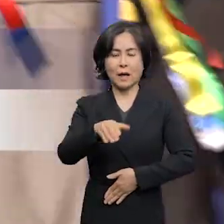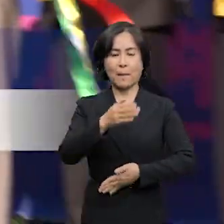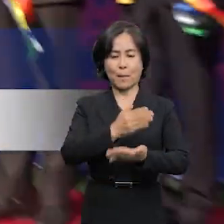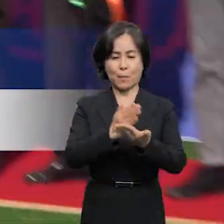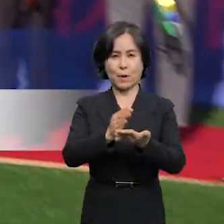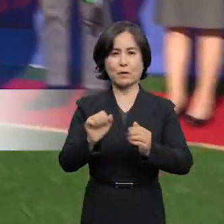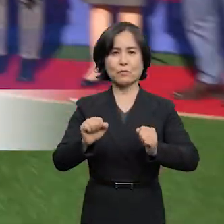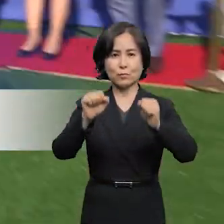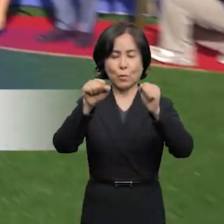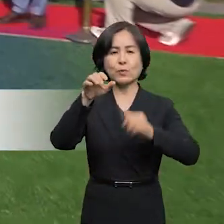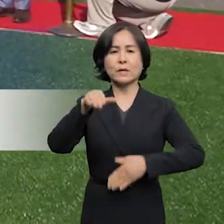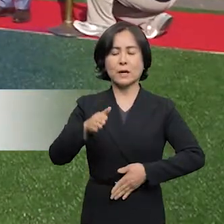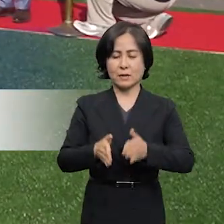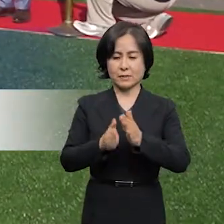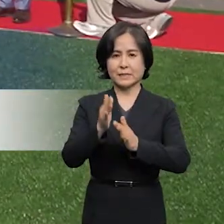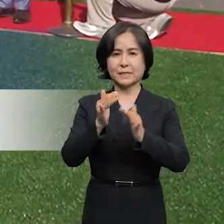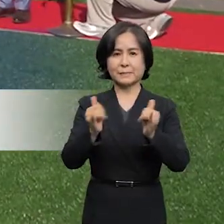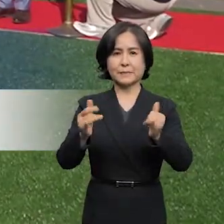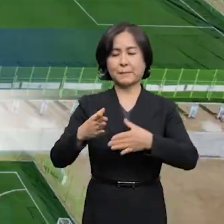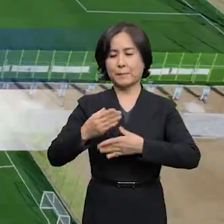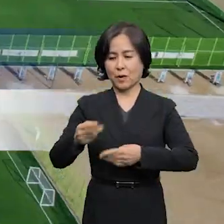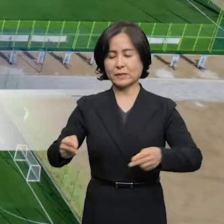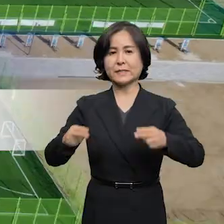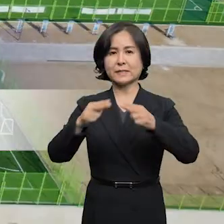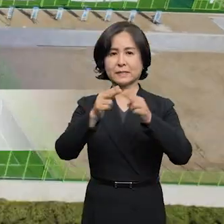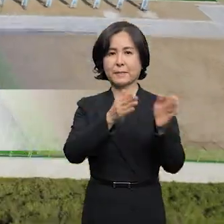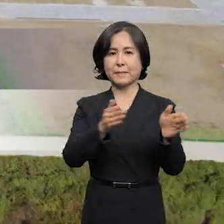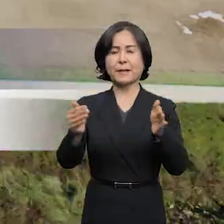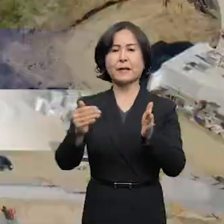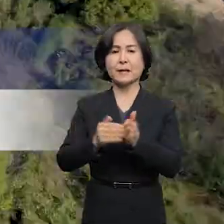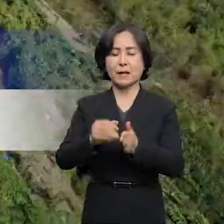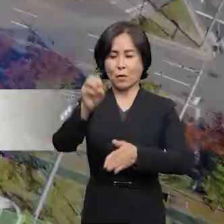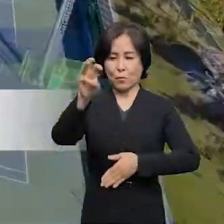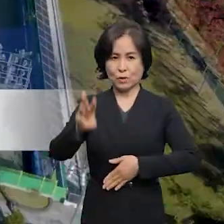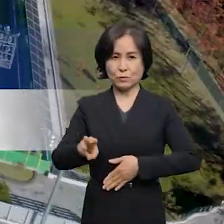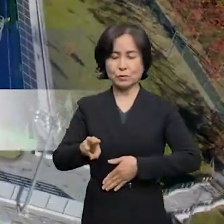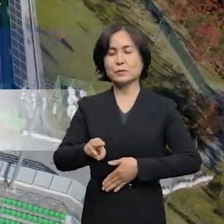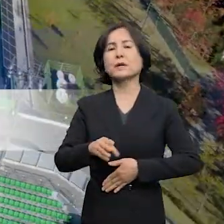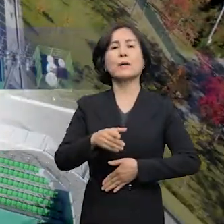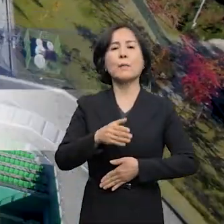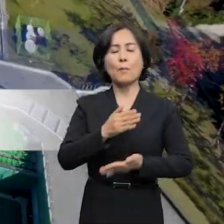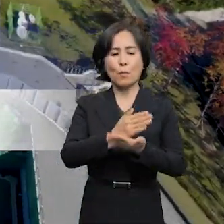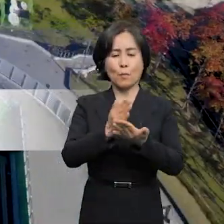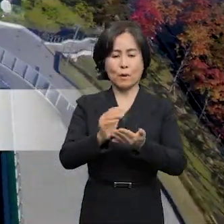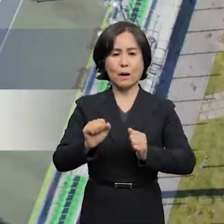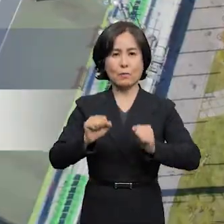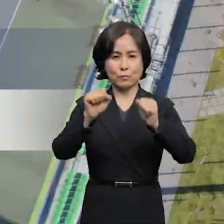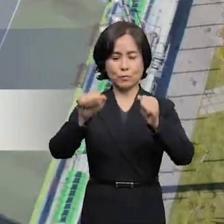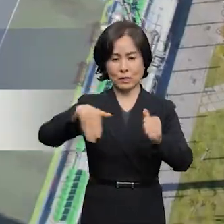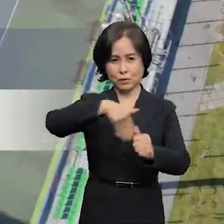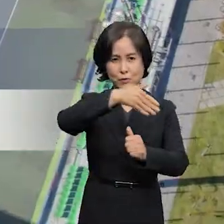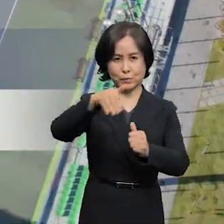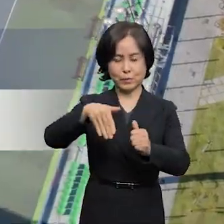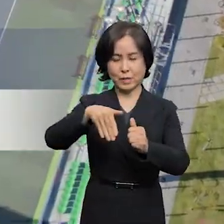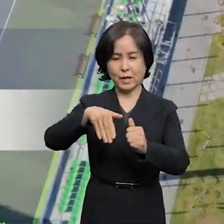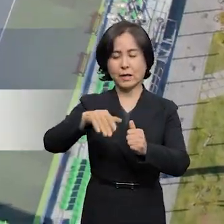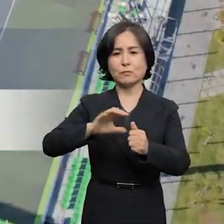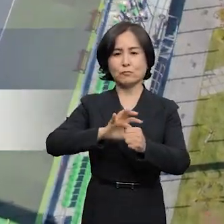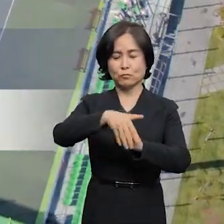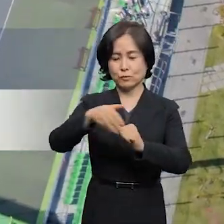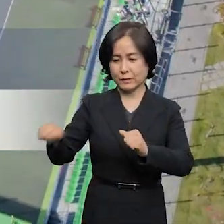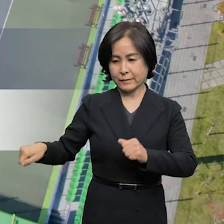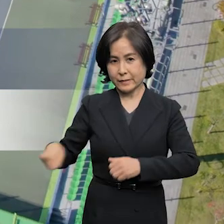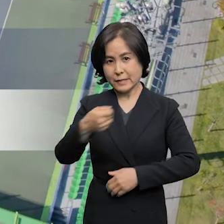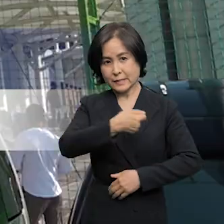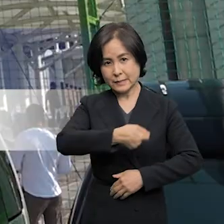복합운동장과 시민 편의시설을 마련했습니다. 광주시는 진월복합운동장 인근에 진월국제테니스장,